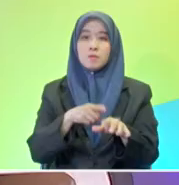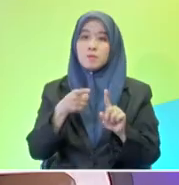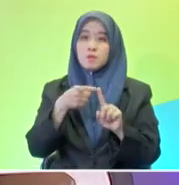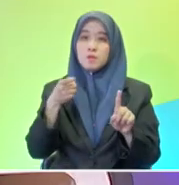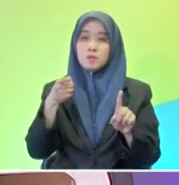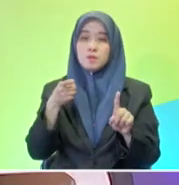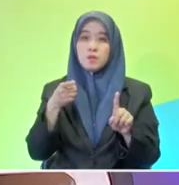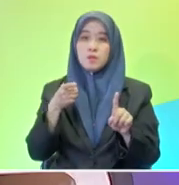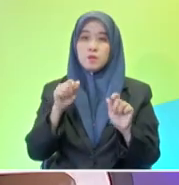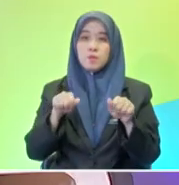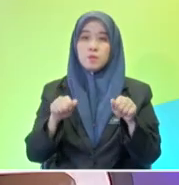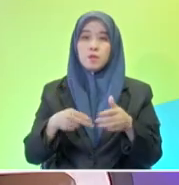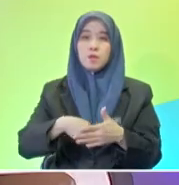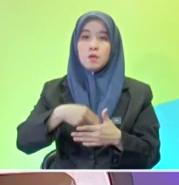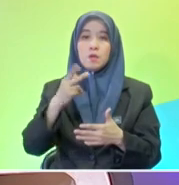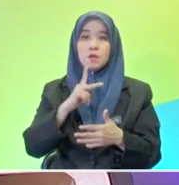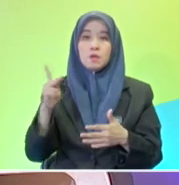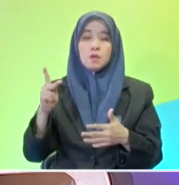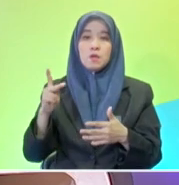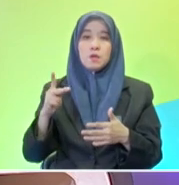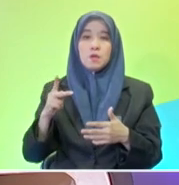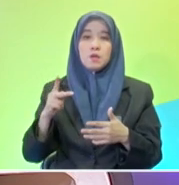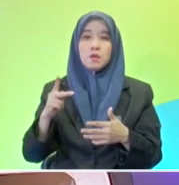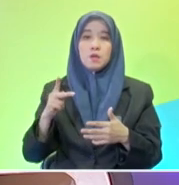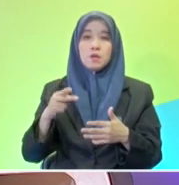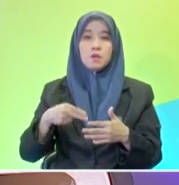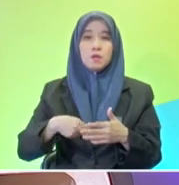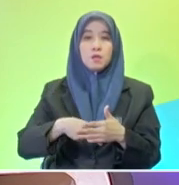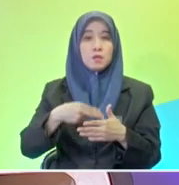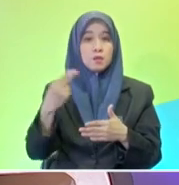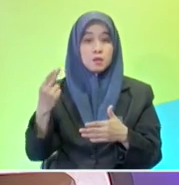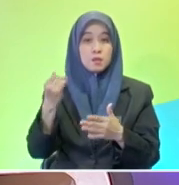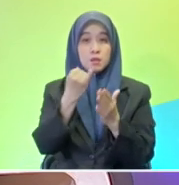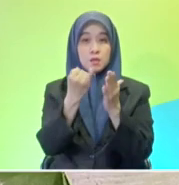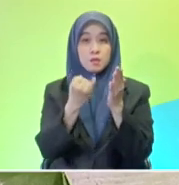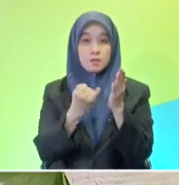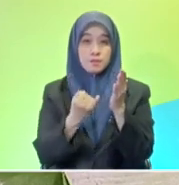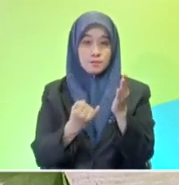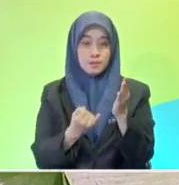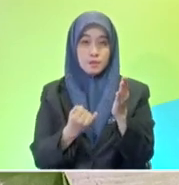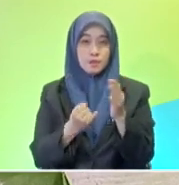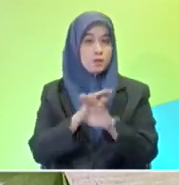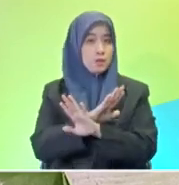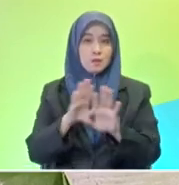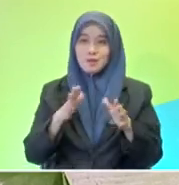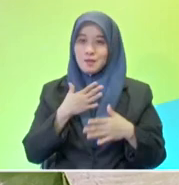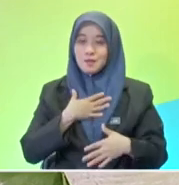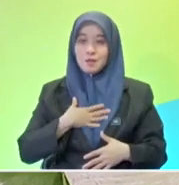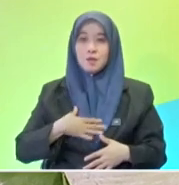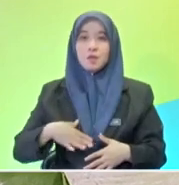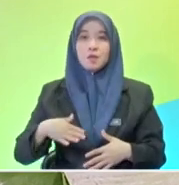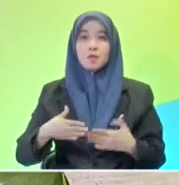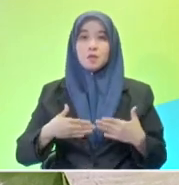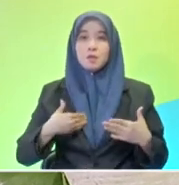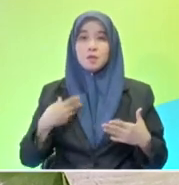hasilkan sesuatu seni kreativiti nanti Abang Abang juga kat rumah W okey dah Tak sabar ni okey Cikgu sebelum itu kita